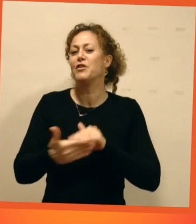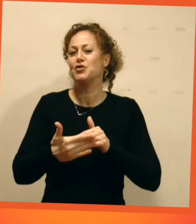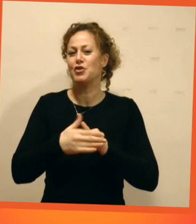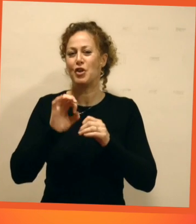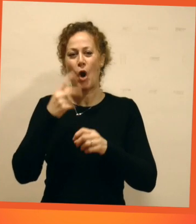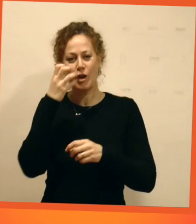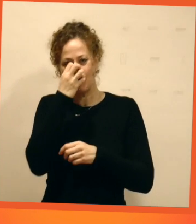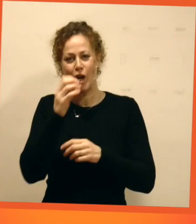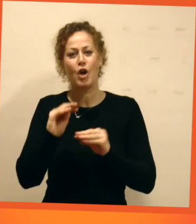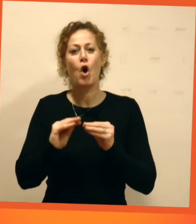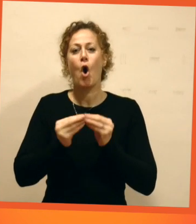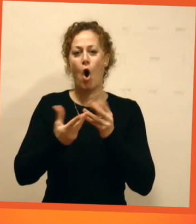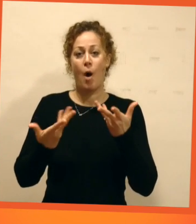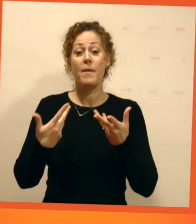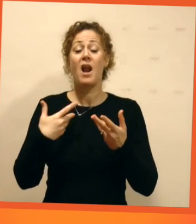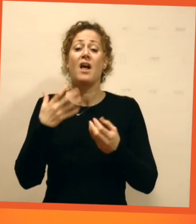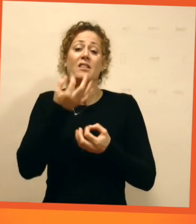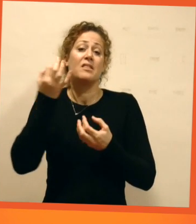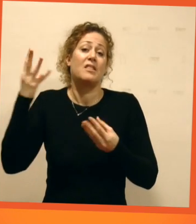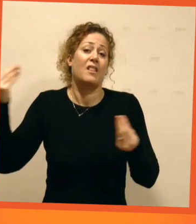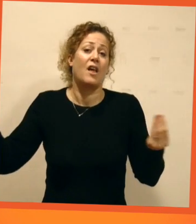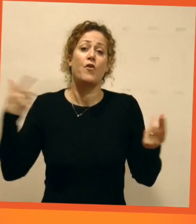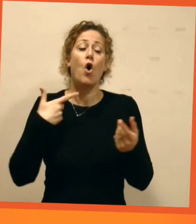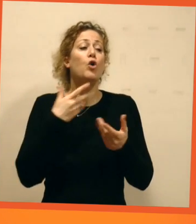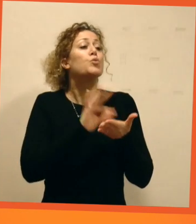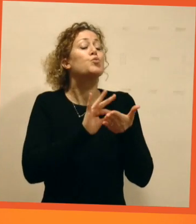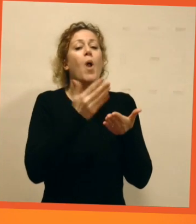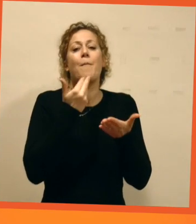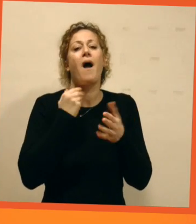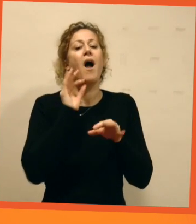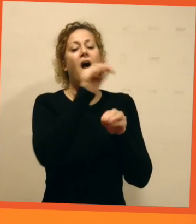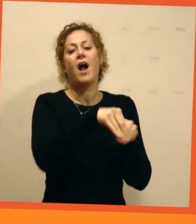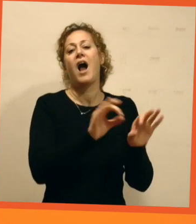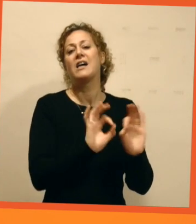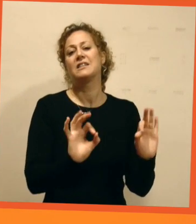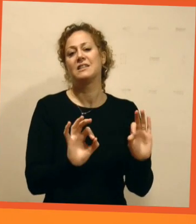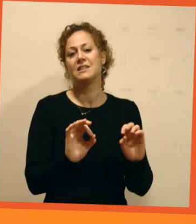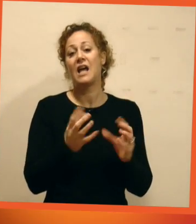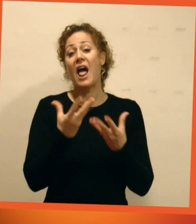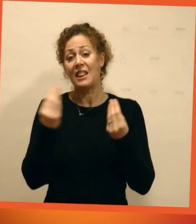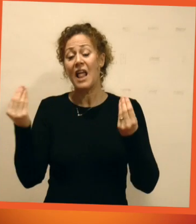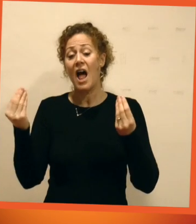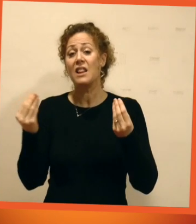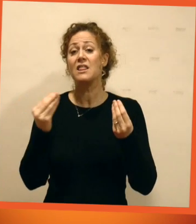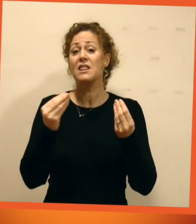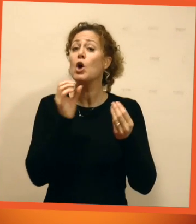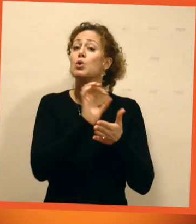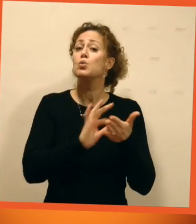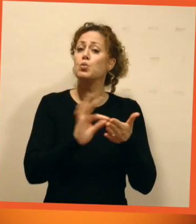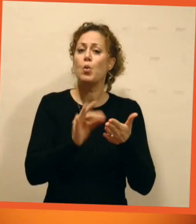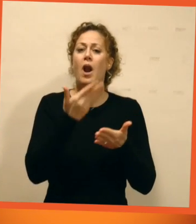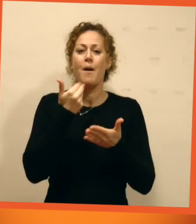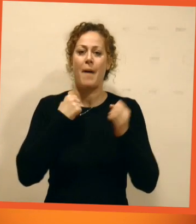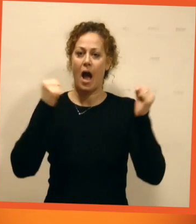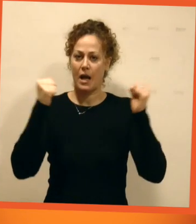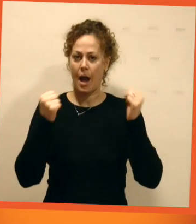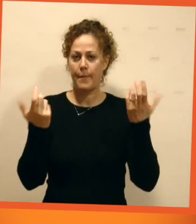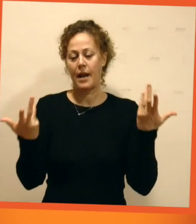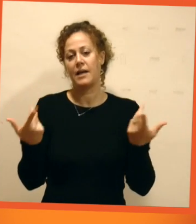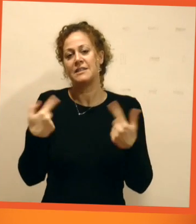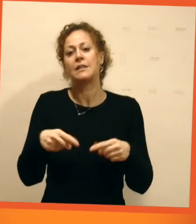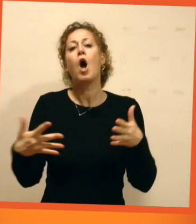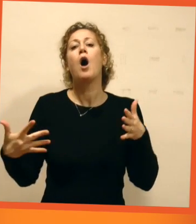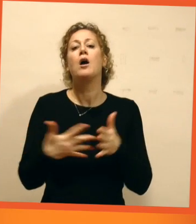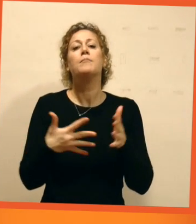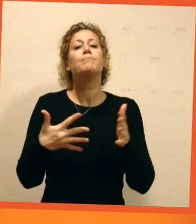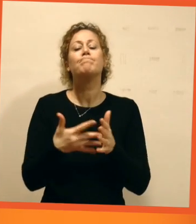scuole non riusciamo a portare tutto. Alcune scuole non hanno neanche la palestra, quindi il primo ostacolo che si incontra